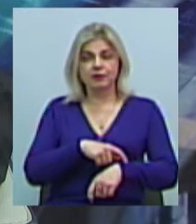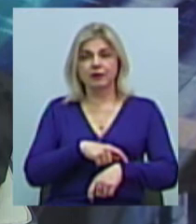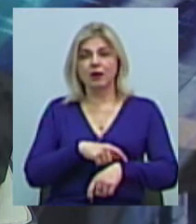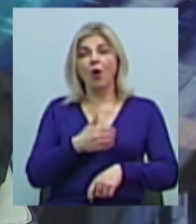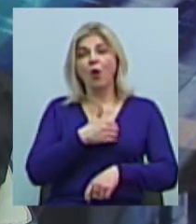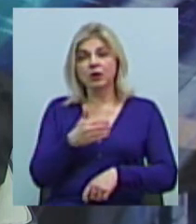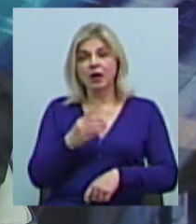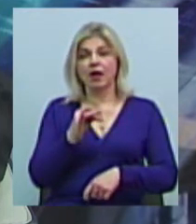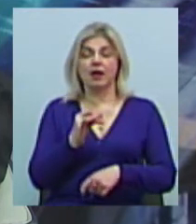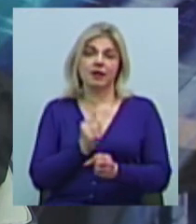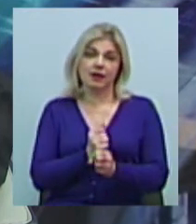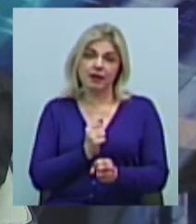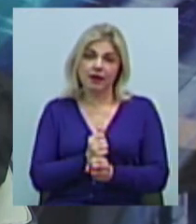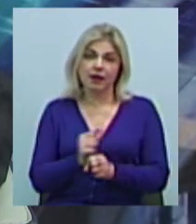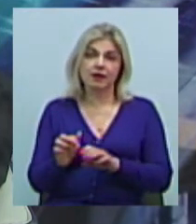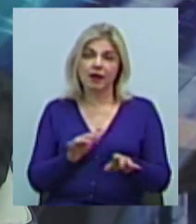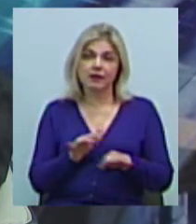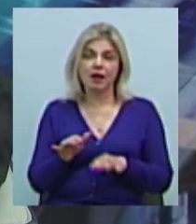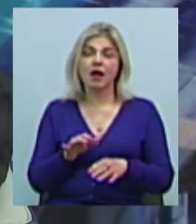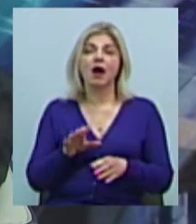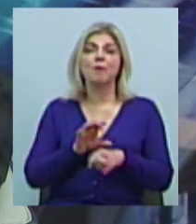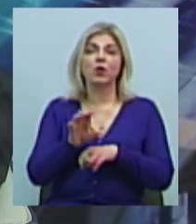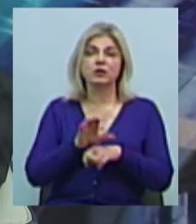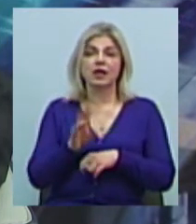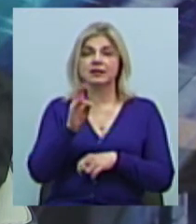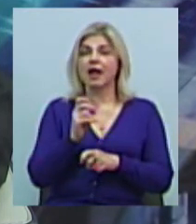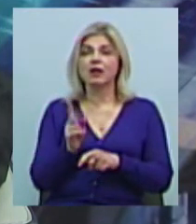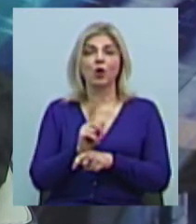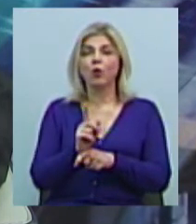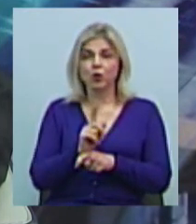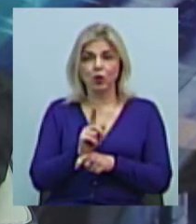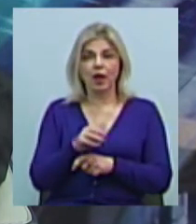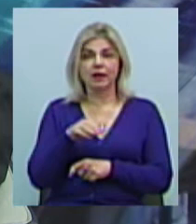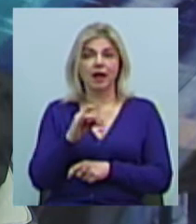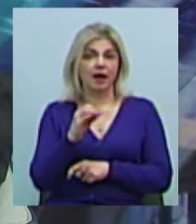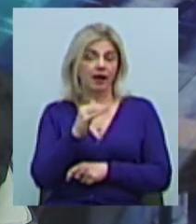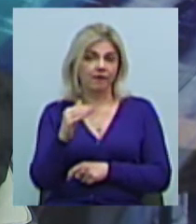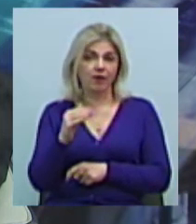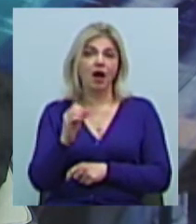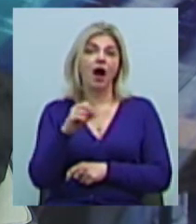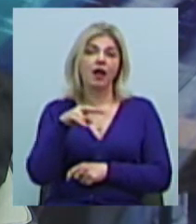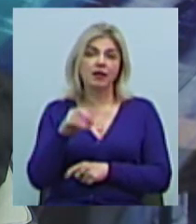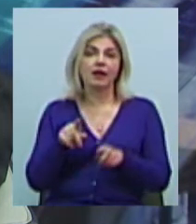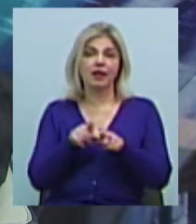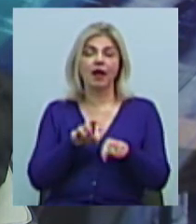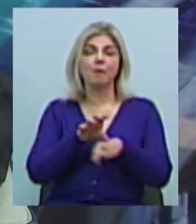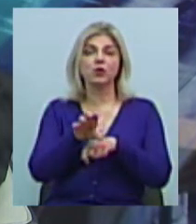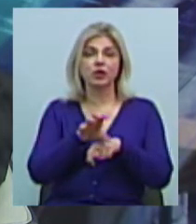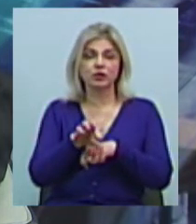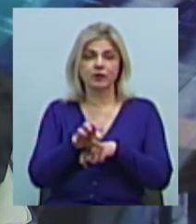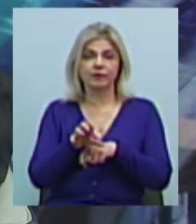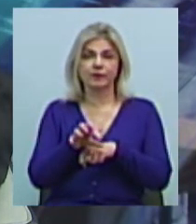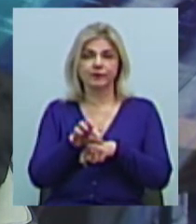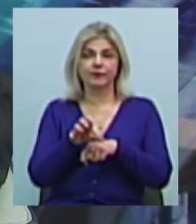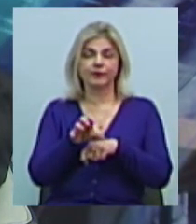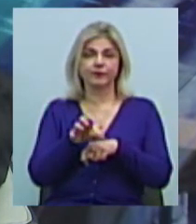хоча і діяли так називаємо постачальники за нерегульованим тарифом, але такі постачальники, до таких